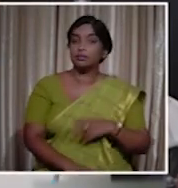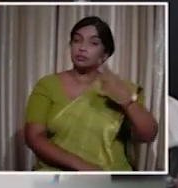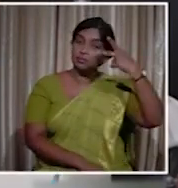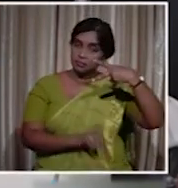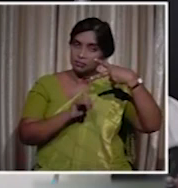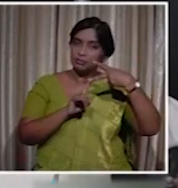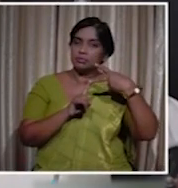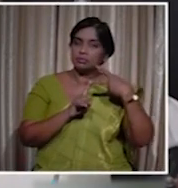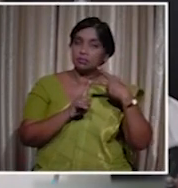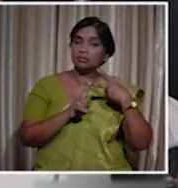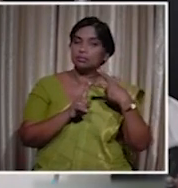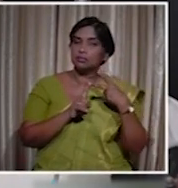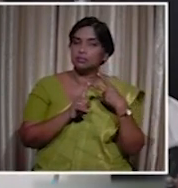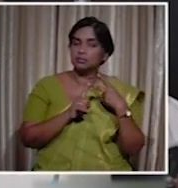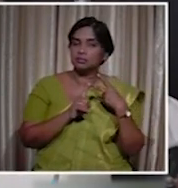දෙවනුව